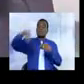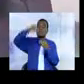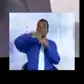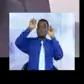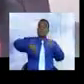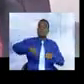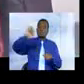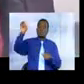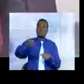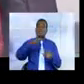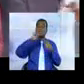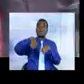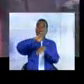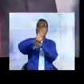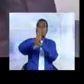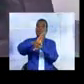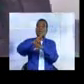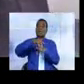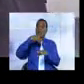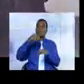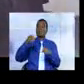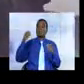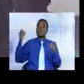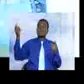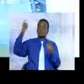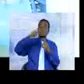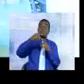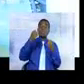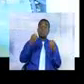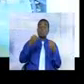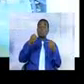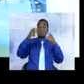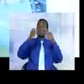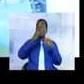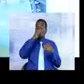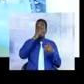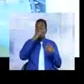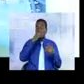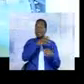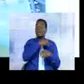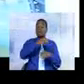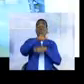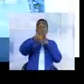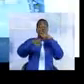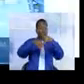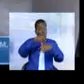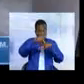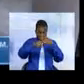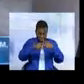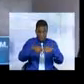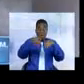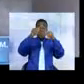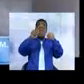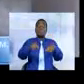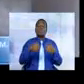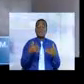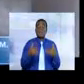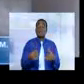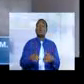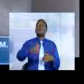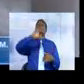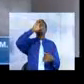de la capacité d'eau à Boaké qui passe de 900 m3/h à 1300 m3/h. Renforcement qui